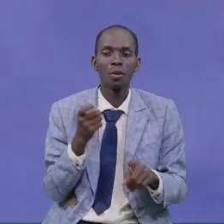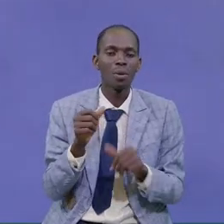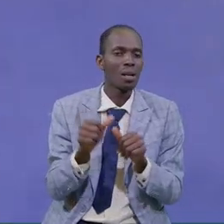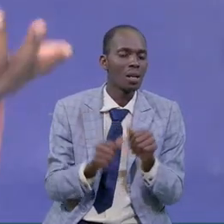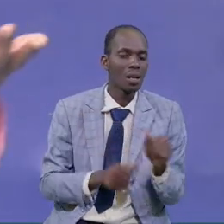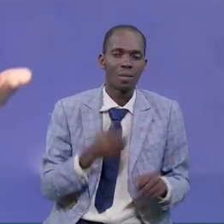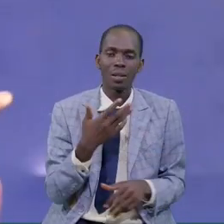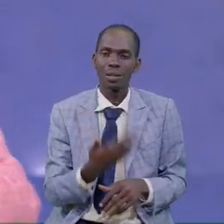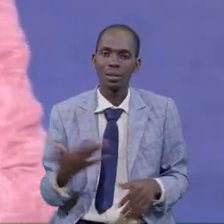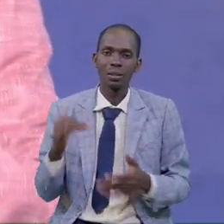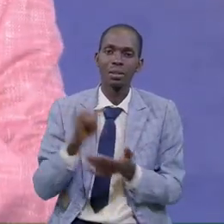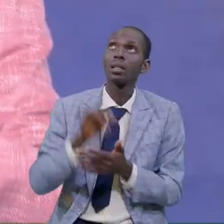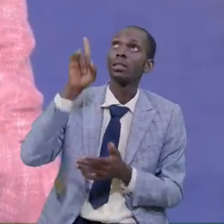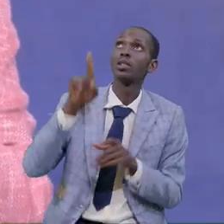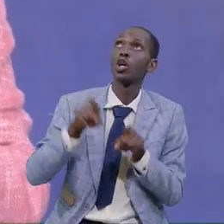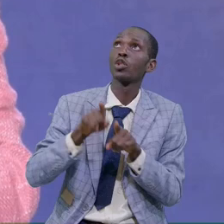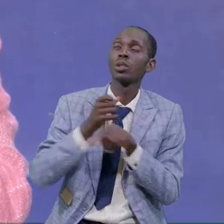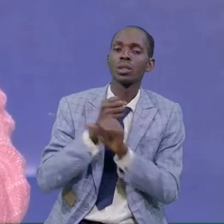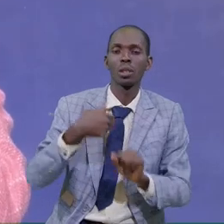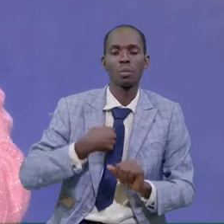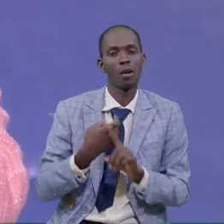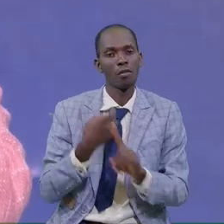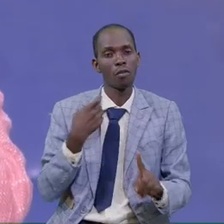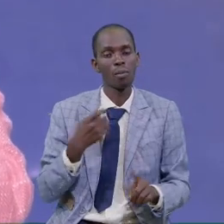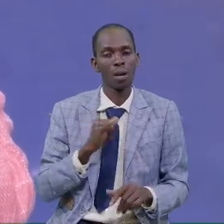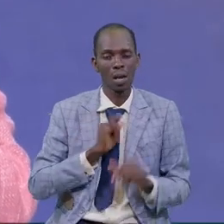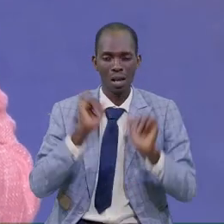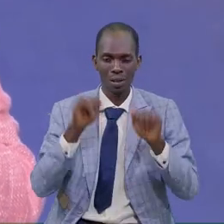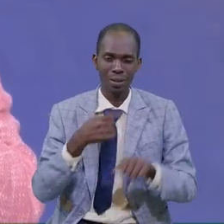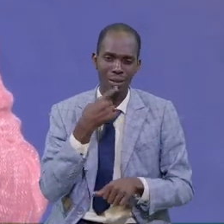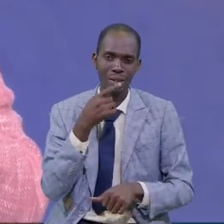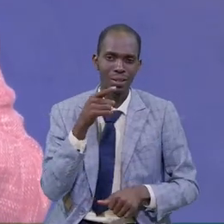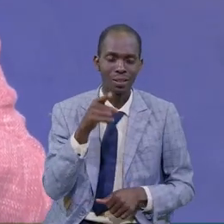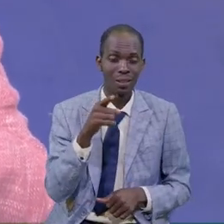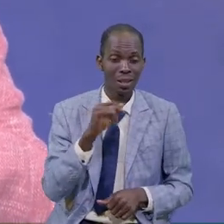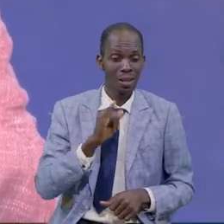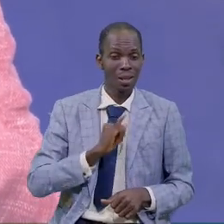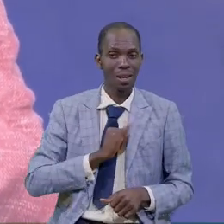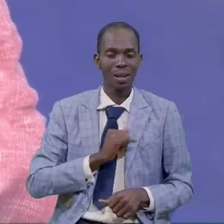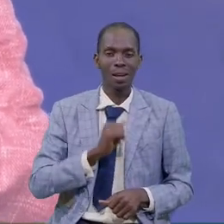sauvé. Et je peux vous dire, je suis sauvé.